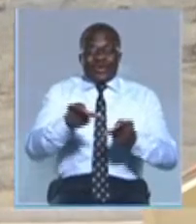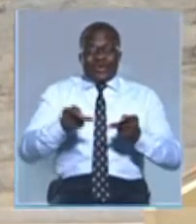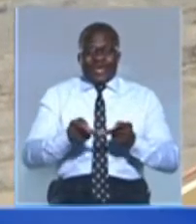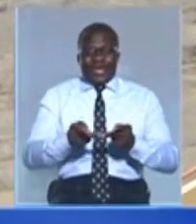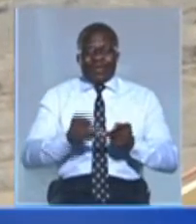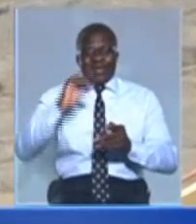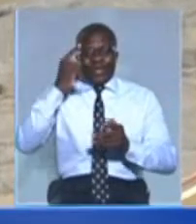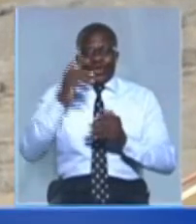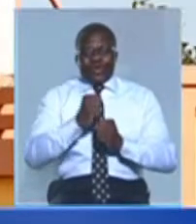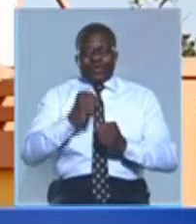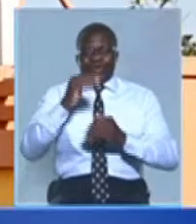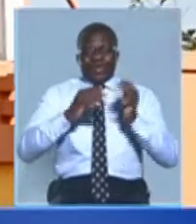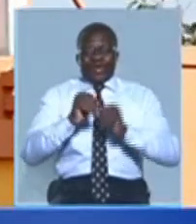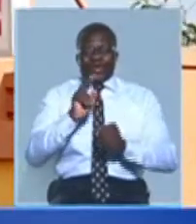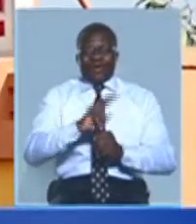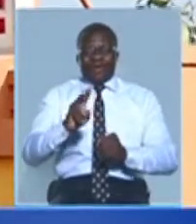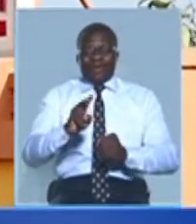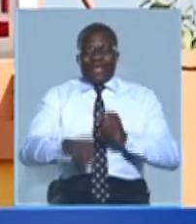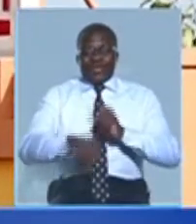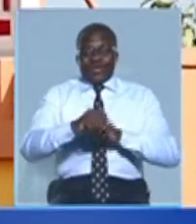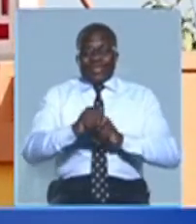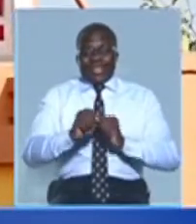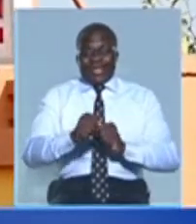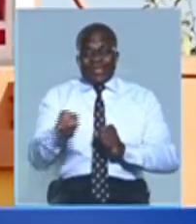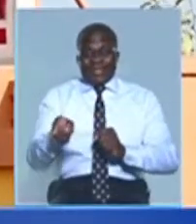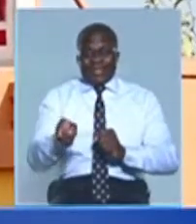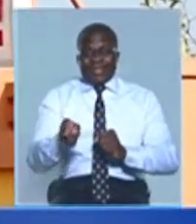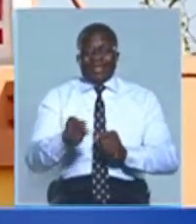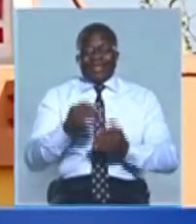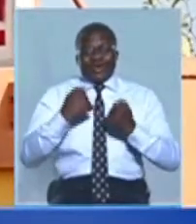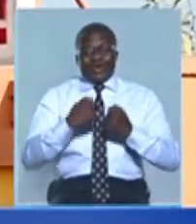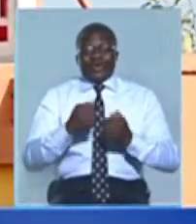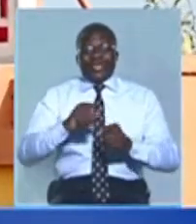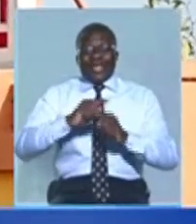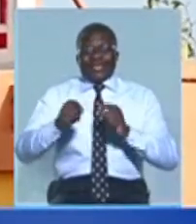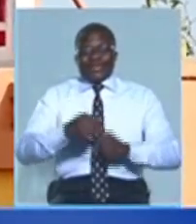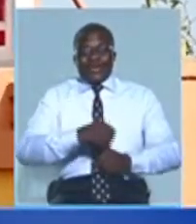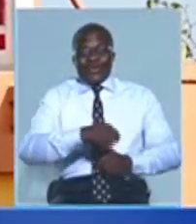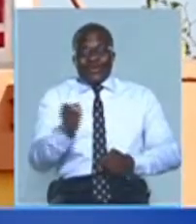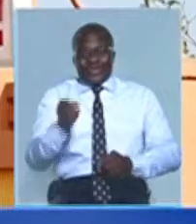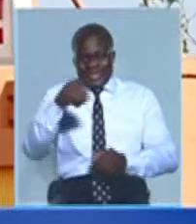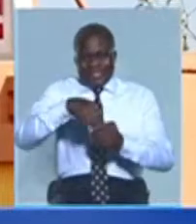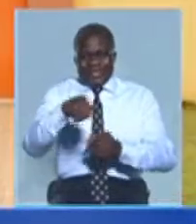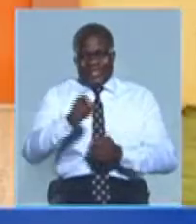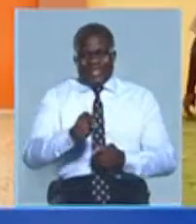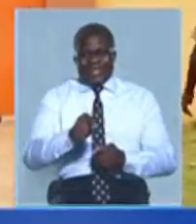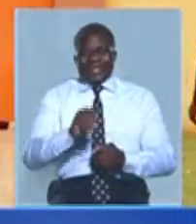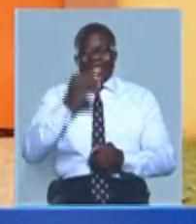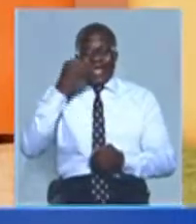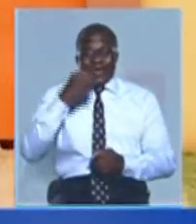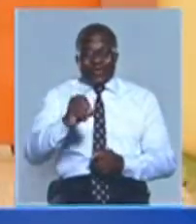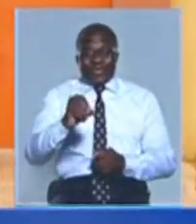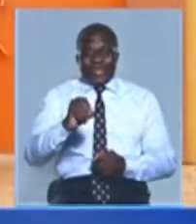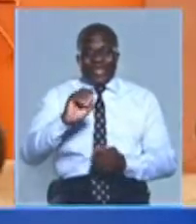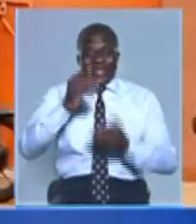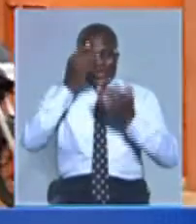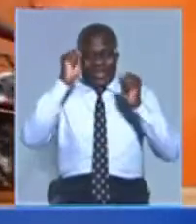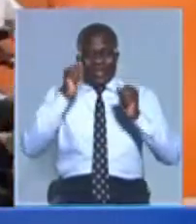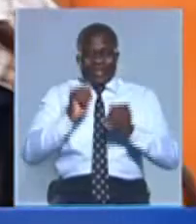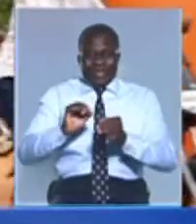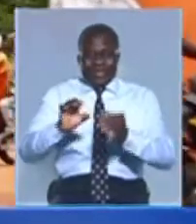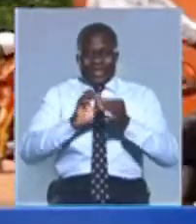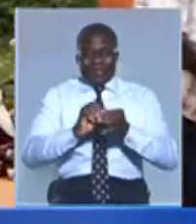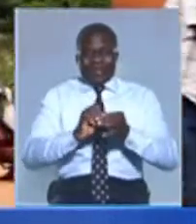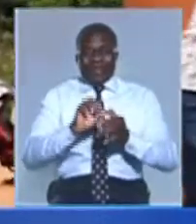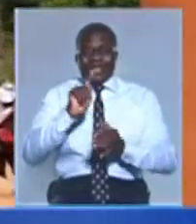Le gouvernement a construit 22 stades omnisports dotés de courts de tennis. C'est à Ouida que la présidente de la